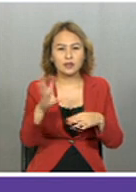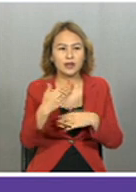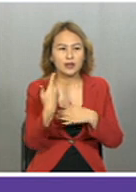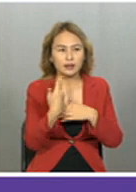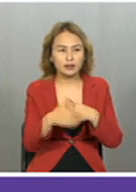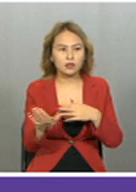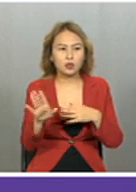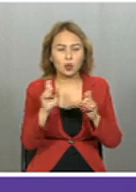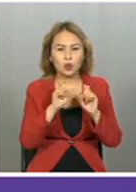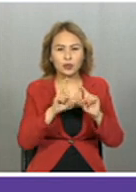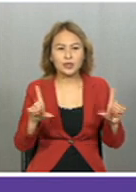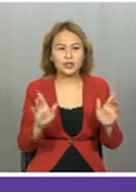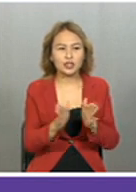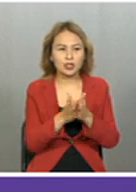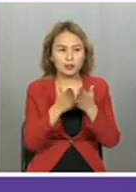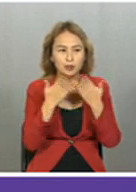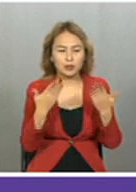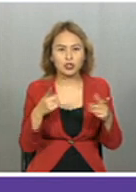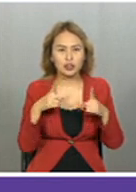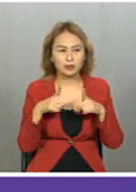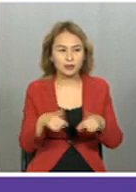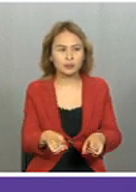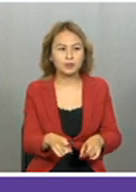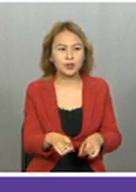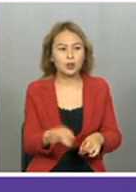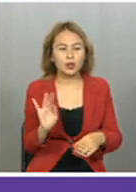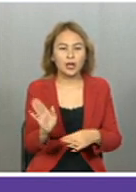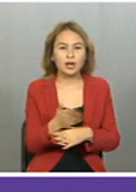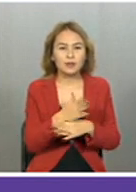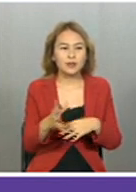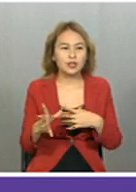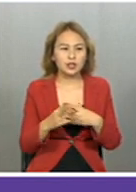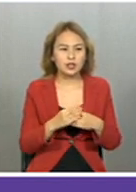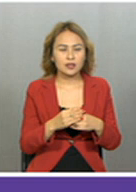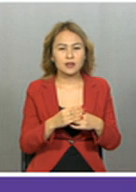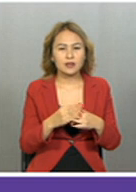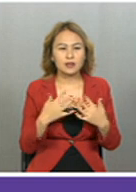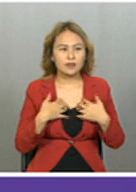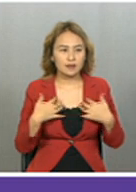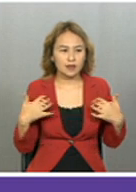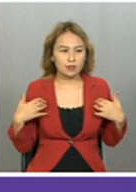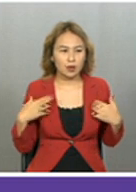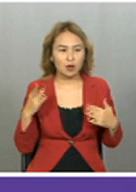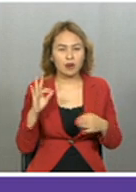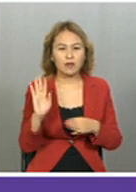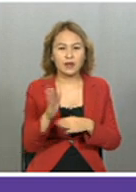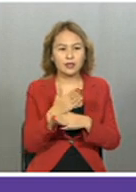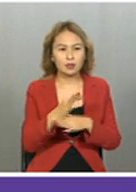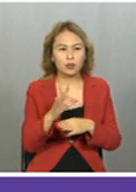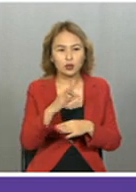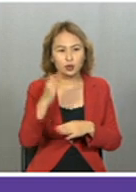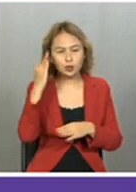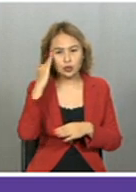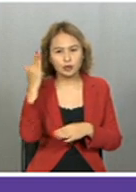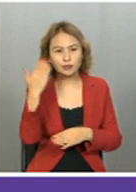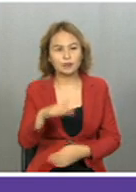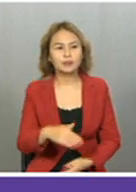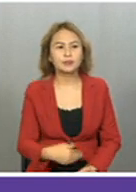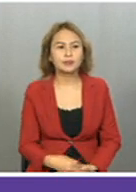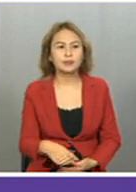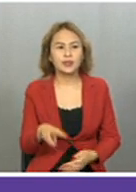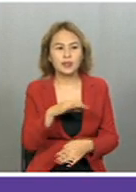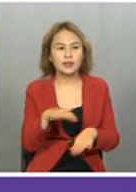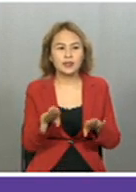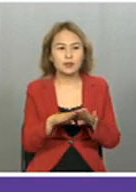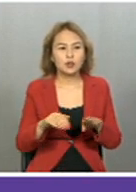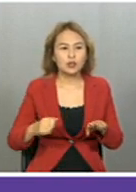в школу с книжками бежим, и гуляют наши звери по квартирам, по чужим. Мы такие